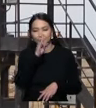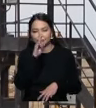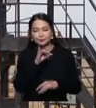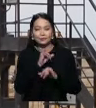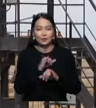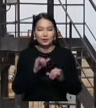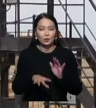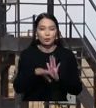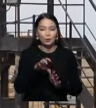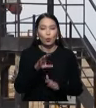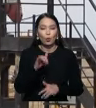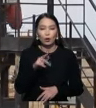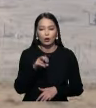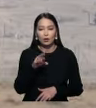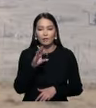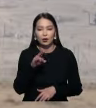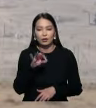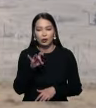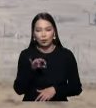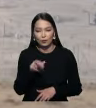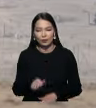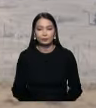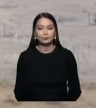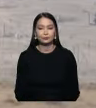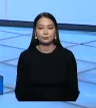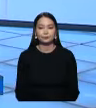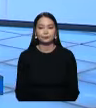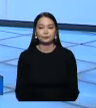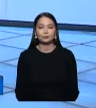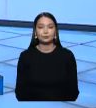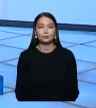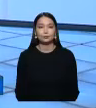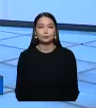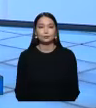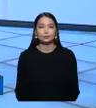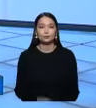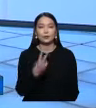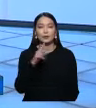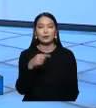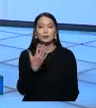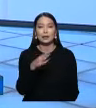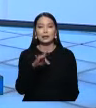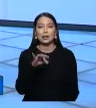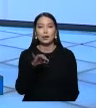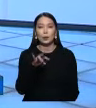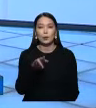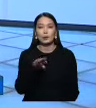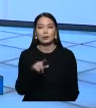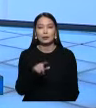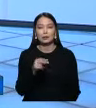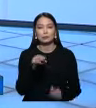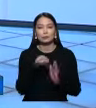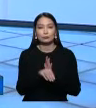добычу углеводородов. Асимжан Жузбаева, Астана Таймс. 2,5 триллиона тенге вложил